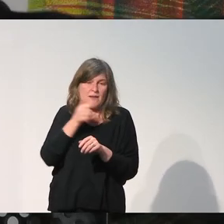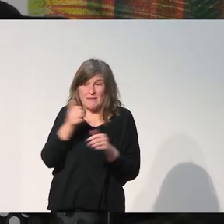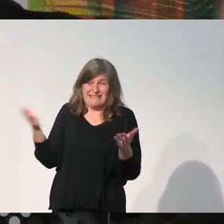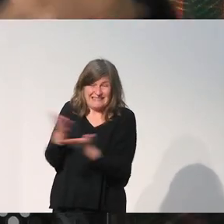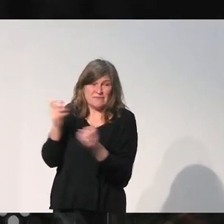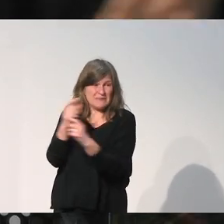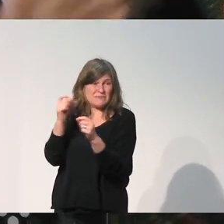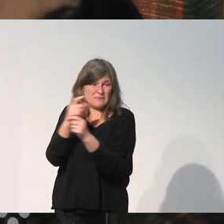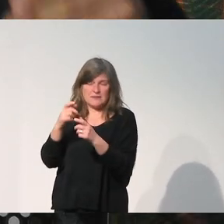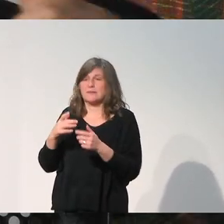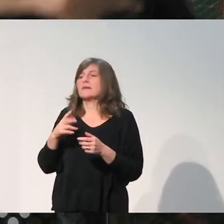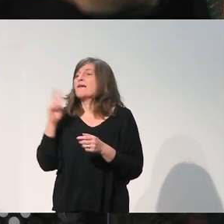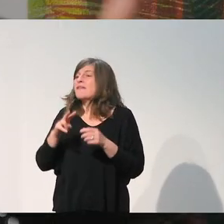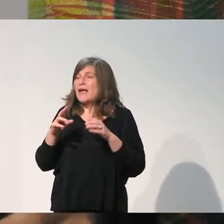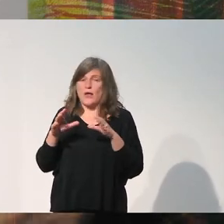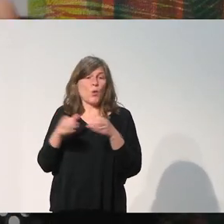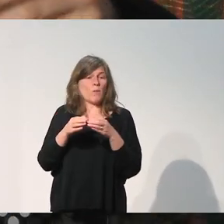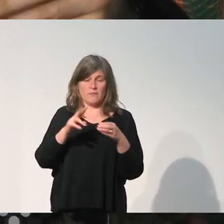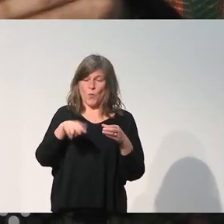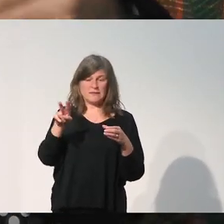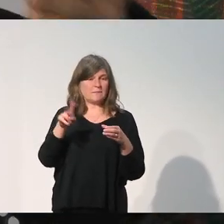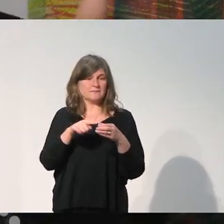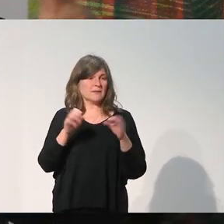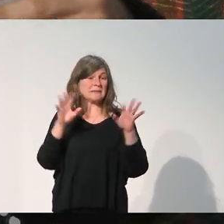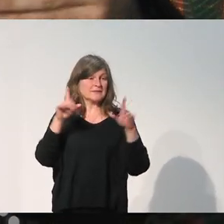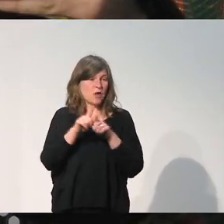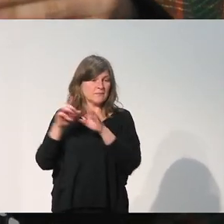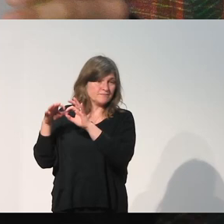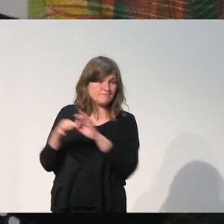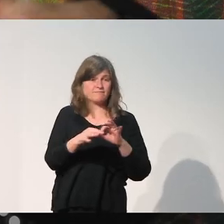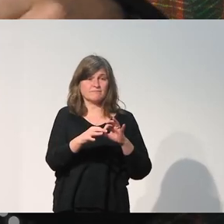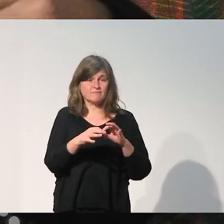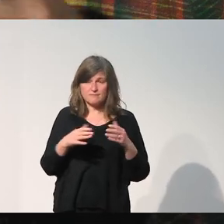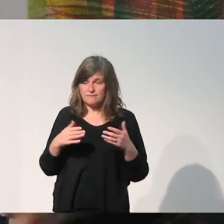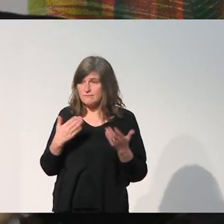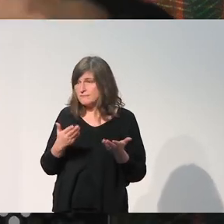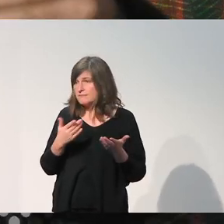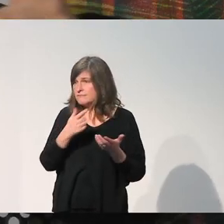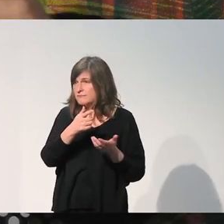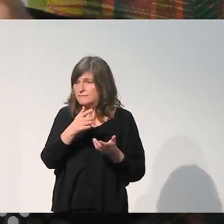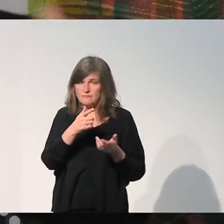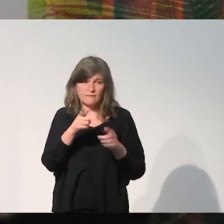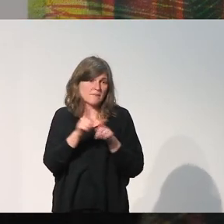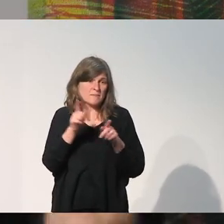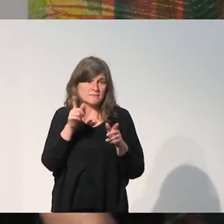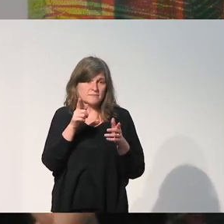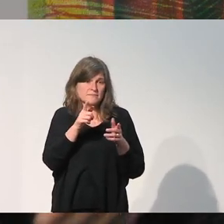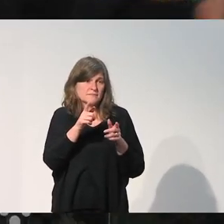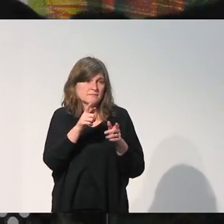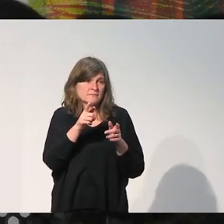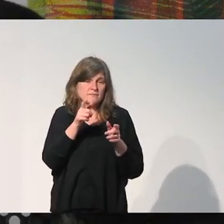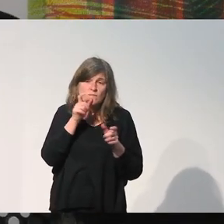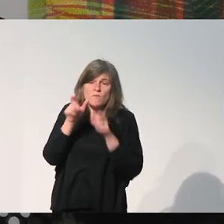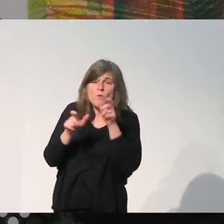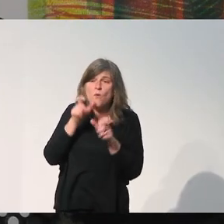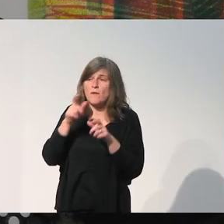communique avec eux sur WhatsApp, j'ai l'impression que c'est une continuité. Malheureusement d'ailleurs, elle emploie même encore les mêmes termes, ils emploient encore les mêmes termes pour parler du pays, c'est souvent les